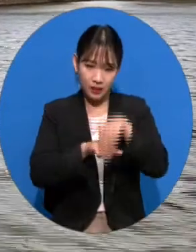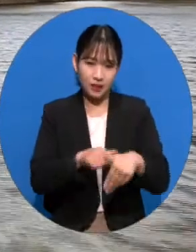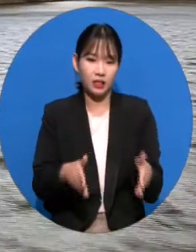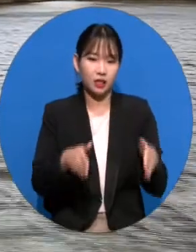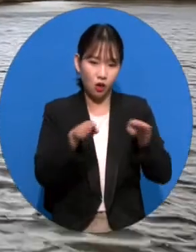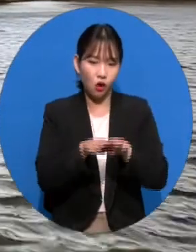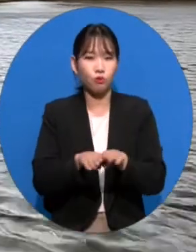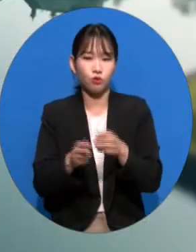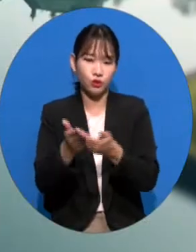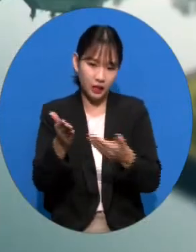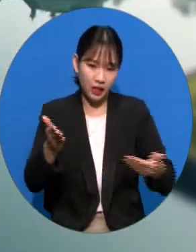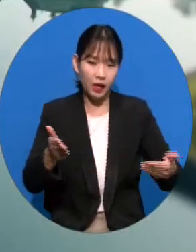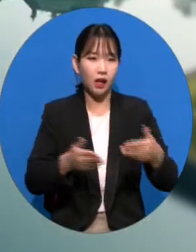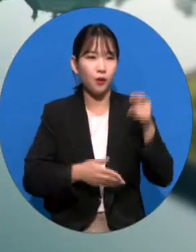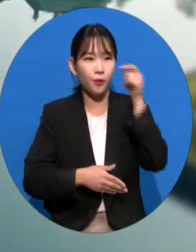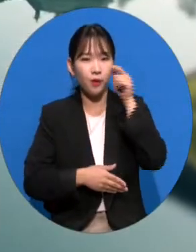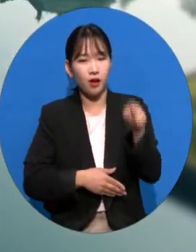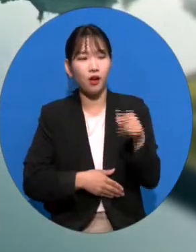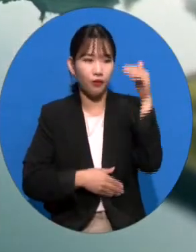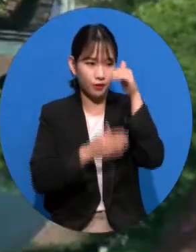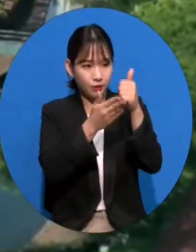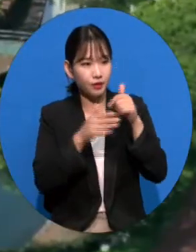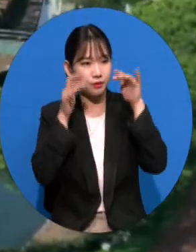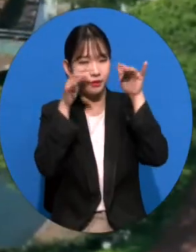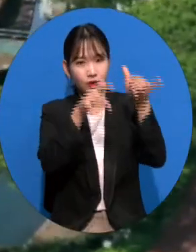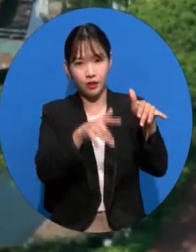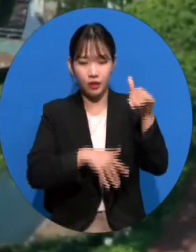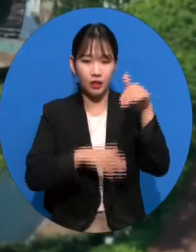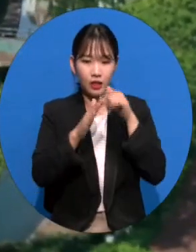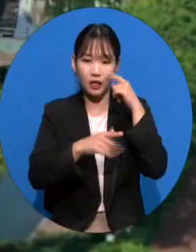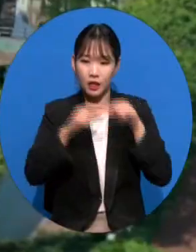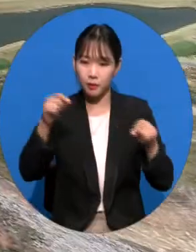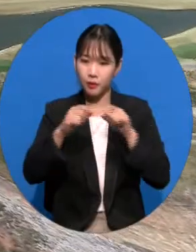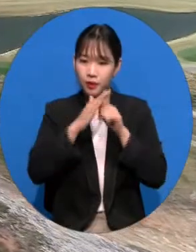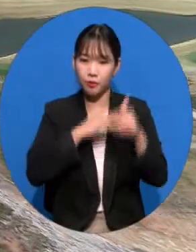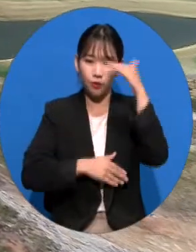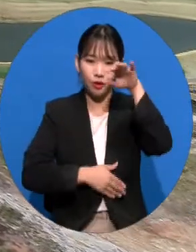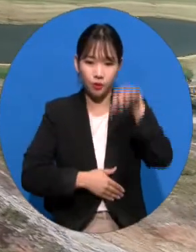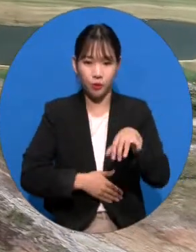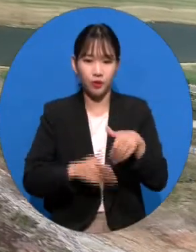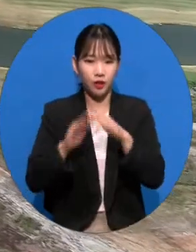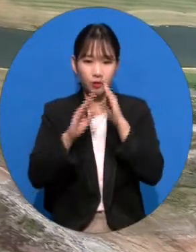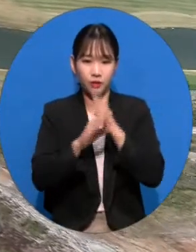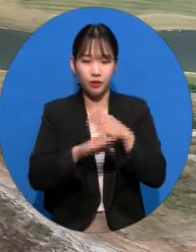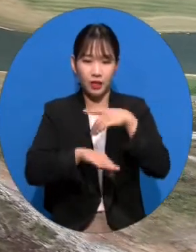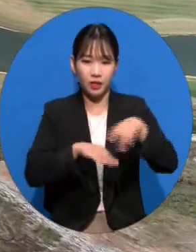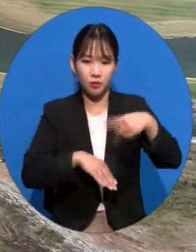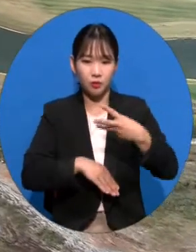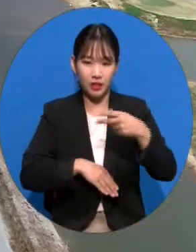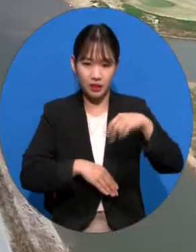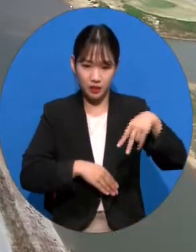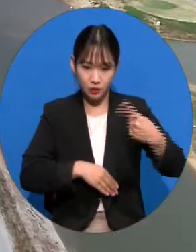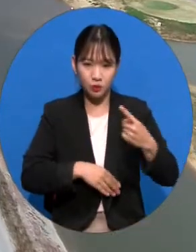시설들이 눈길을 끌면서 관광객들이 몰리는 일본의 대표적인 관광시설입니다. 개발이 진행 중인 해남 솔라시도